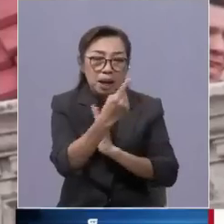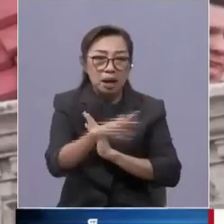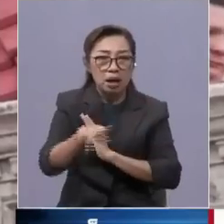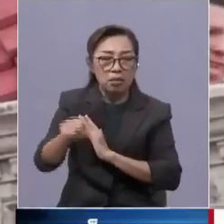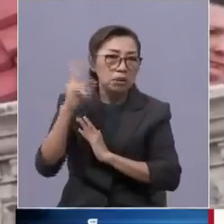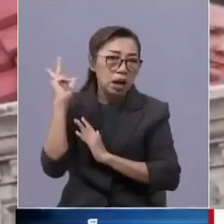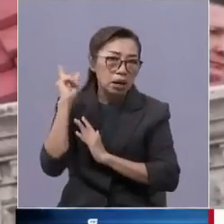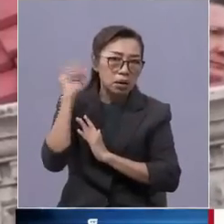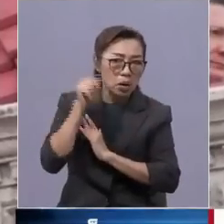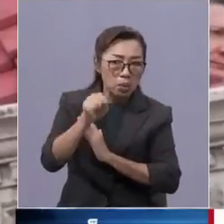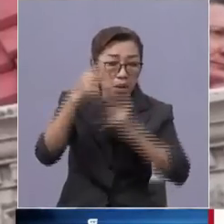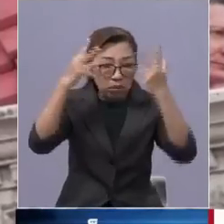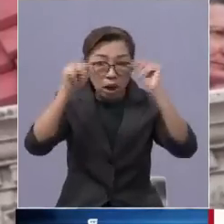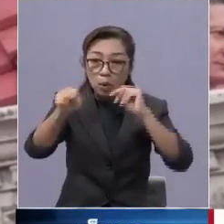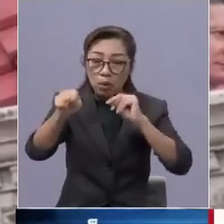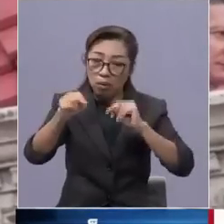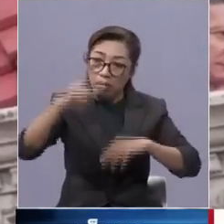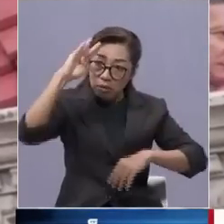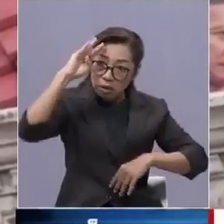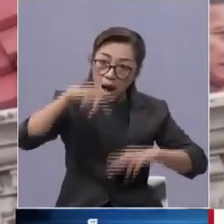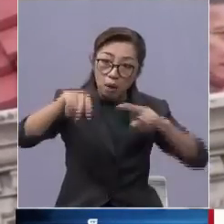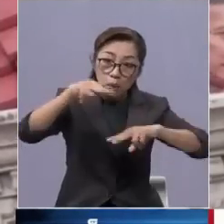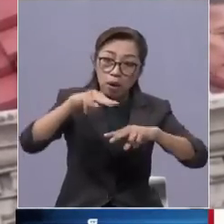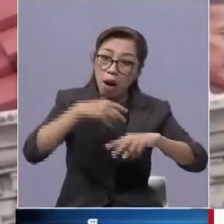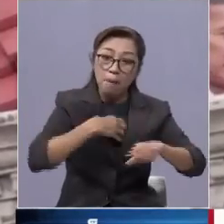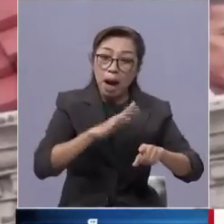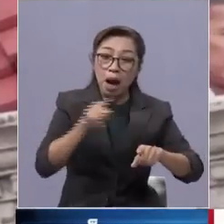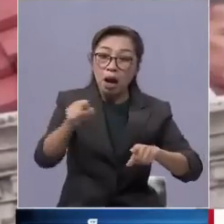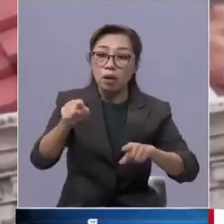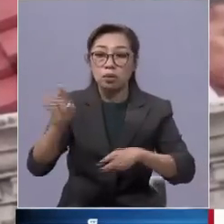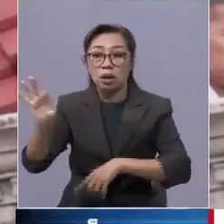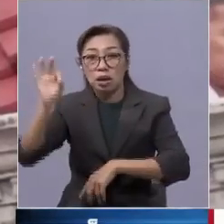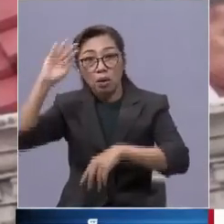บว่าท่านเลือกใช้ชุดรักษาความปลอดภัยของตำรวจ